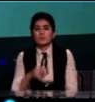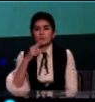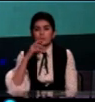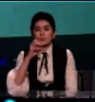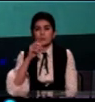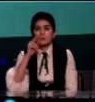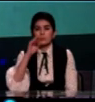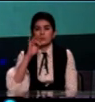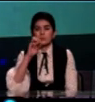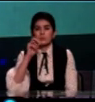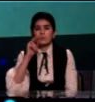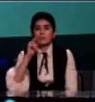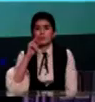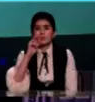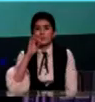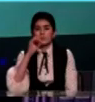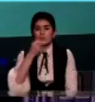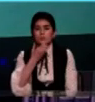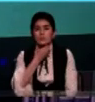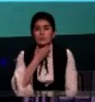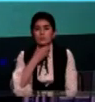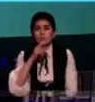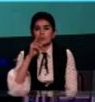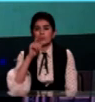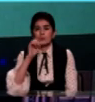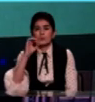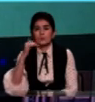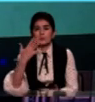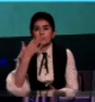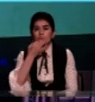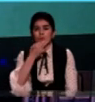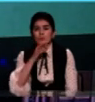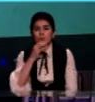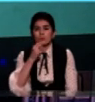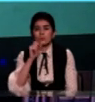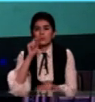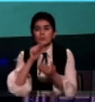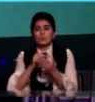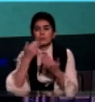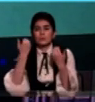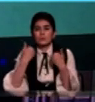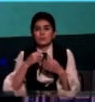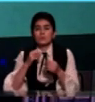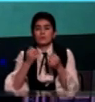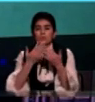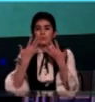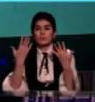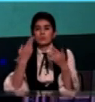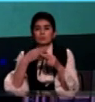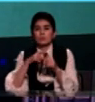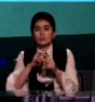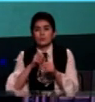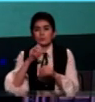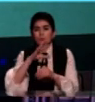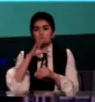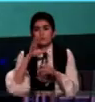диффузно пронизывающую все тело животного. При раздражении любой точки тела возбуждение распространяется